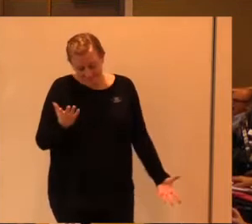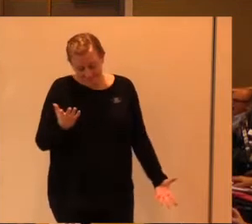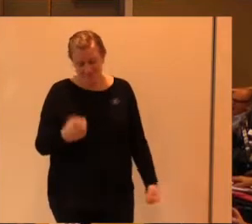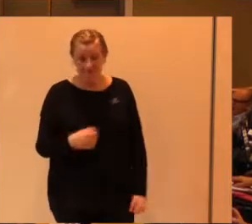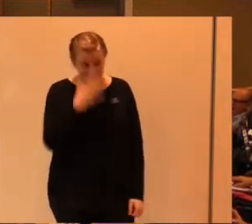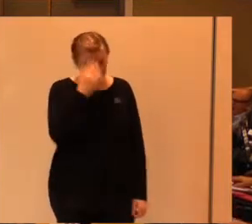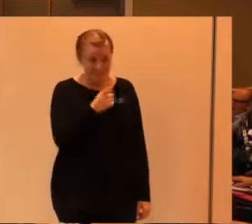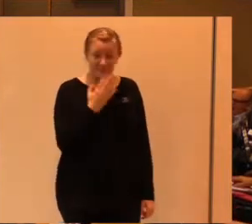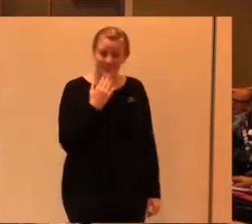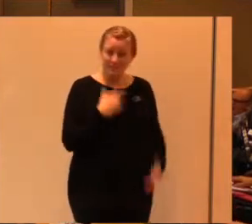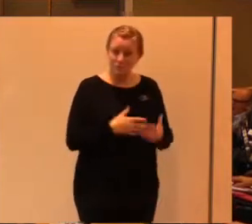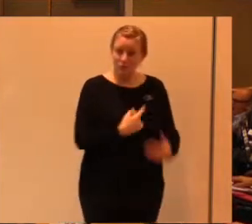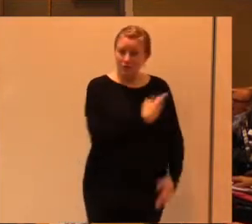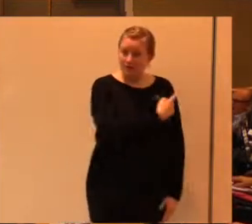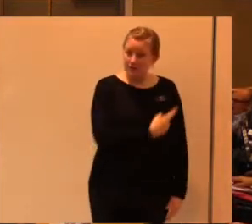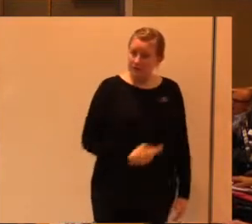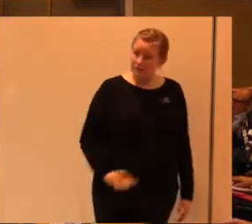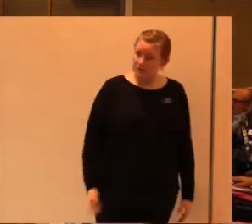någon som vet vad det är för språk?